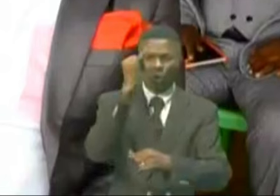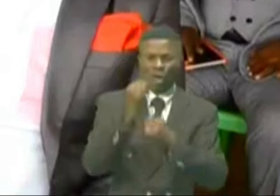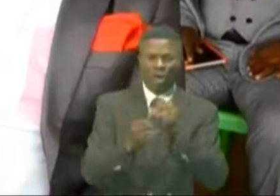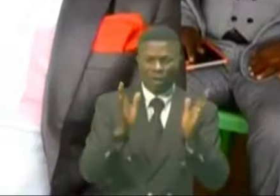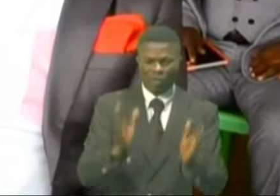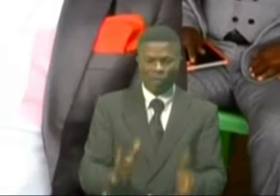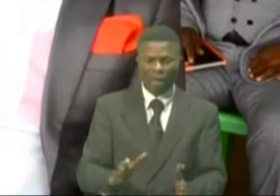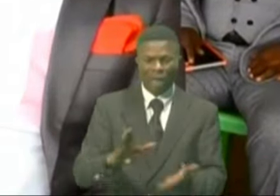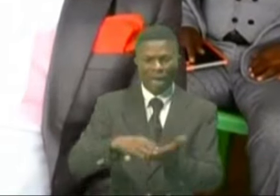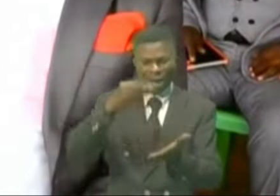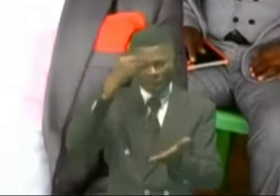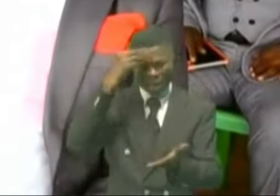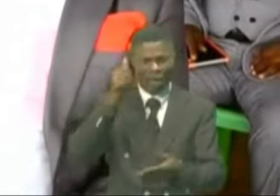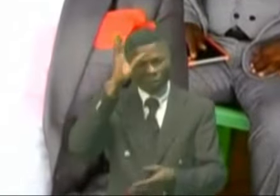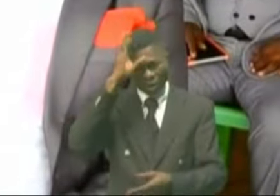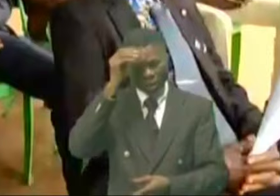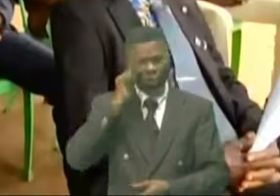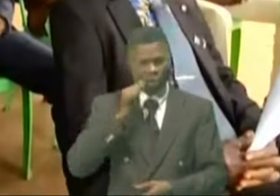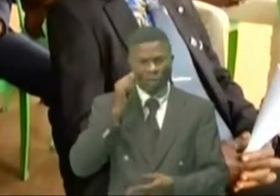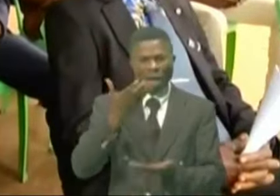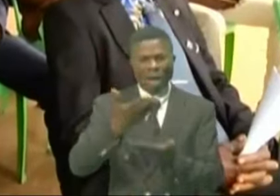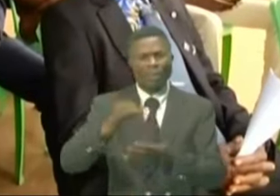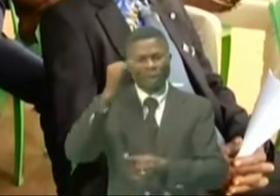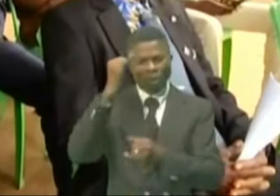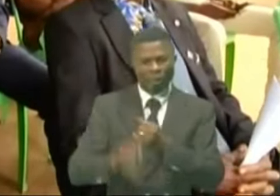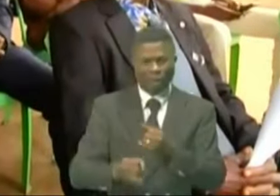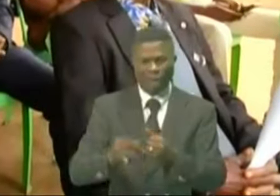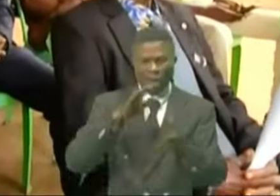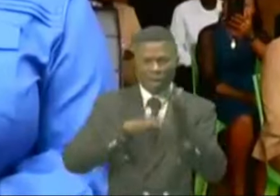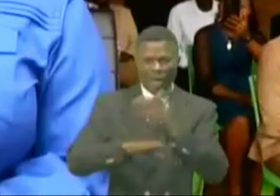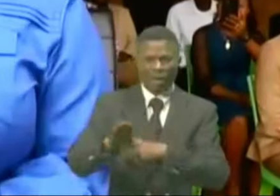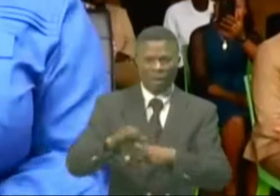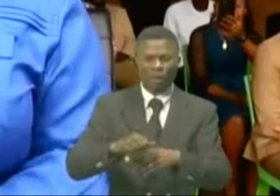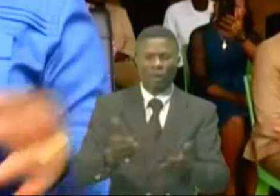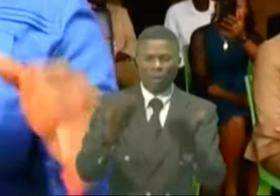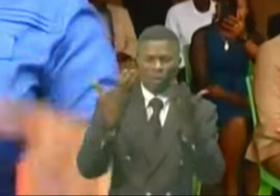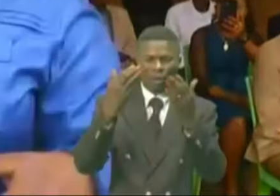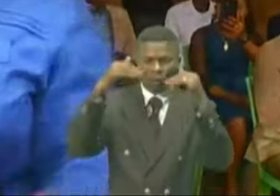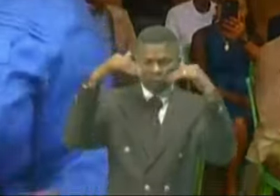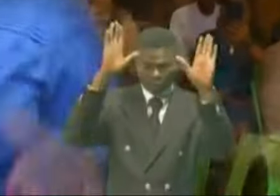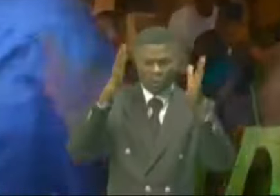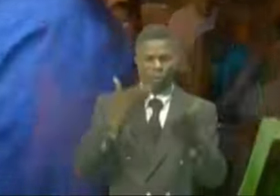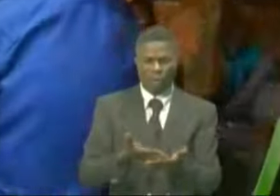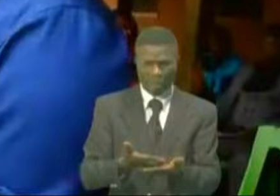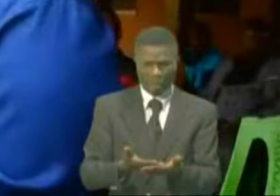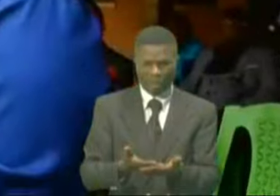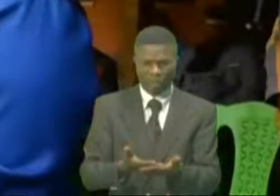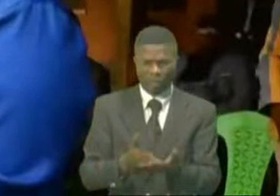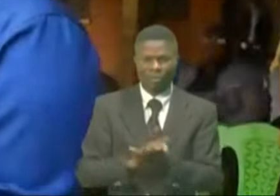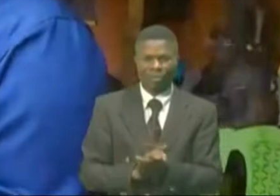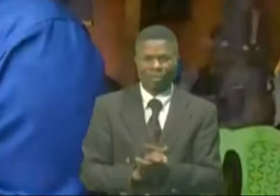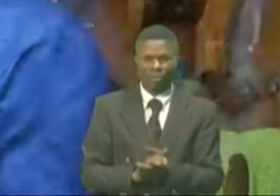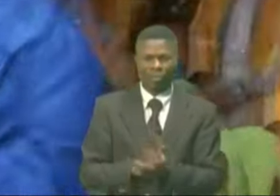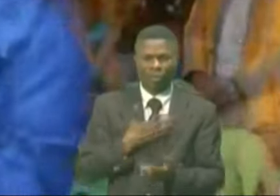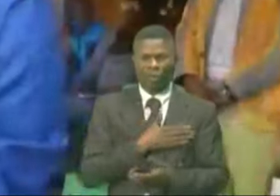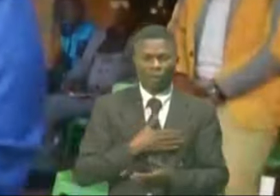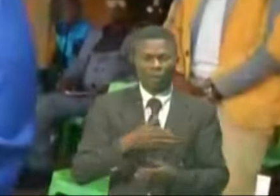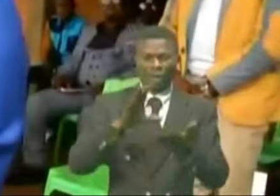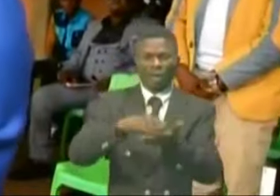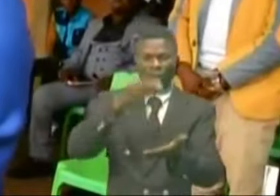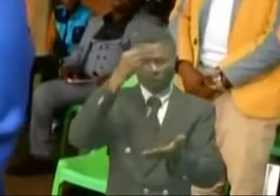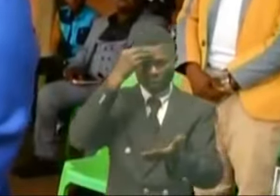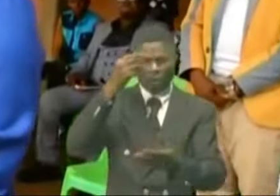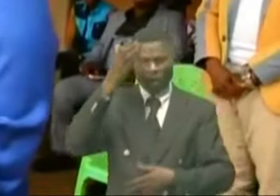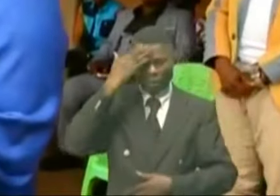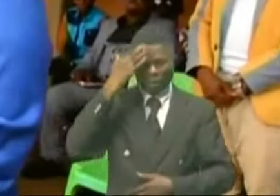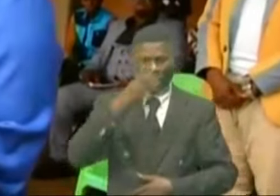elle, c'est une dernière étape pour eux d'accéder aux études secondaires. Chers élèves, je sais que